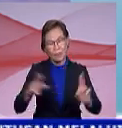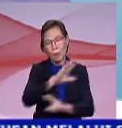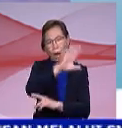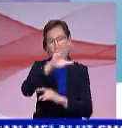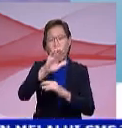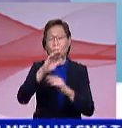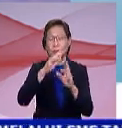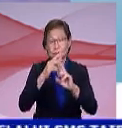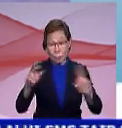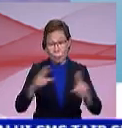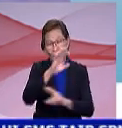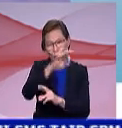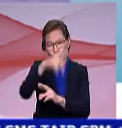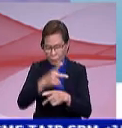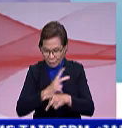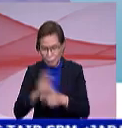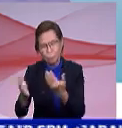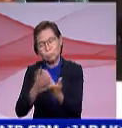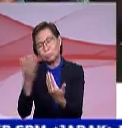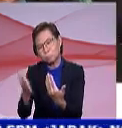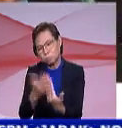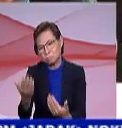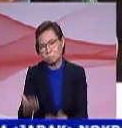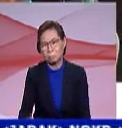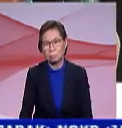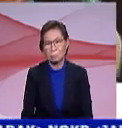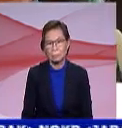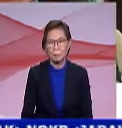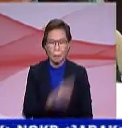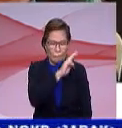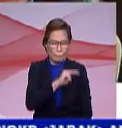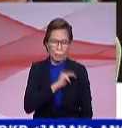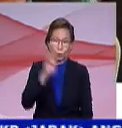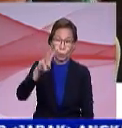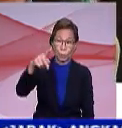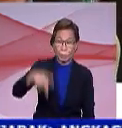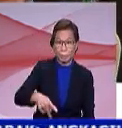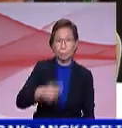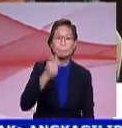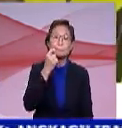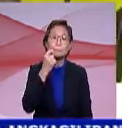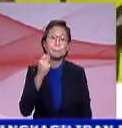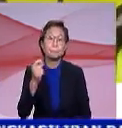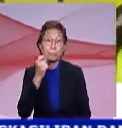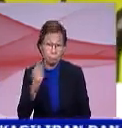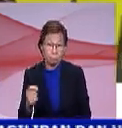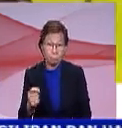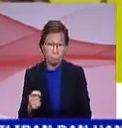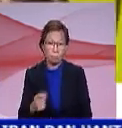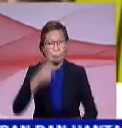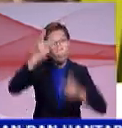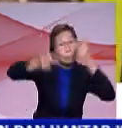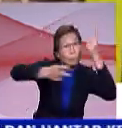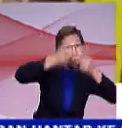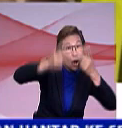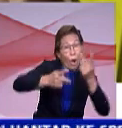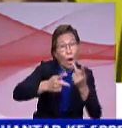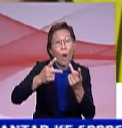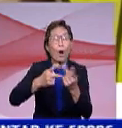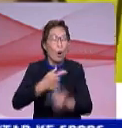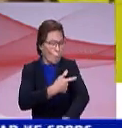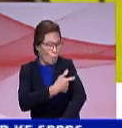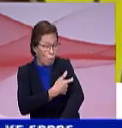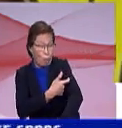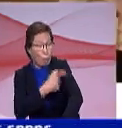semua terjaga, so dia memudahkanlah. Menteri Wilayah Persekutuan Tan Sri Anwar Musa yang meninjau proses pemberian